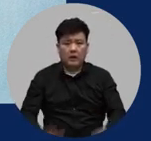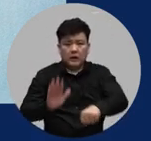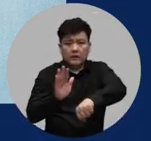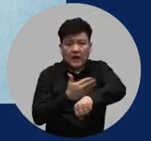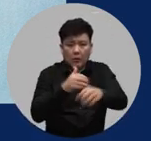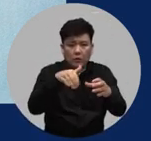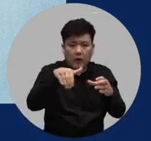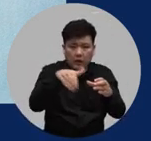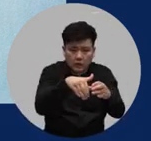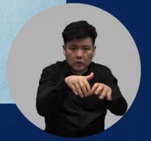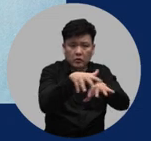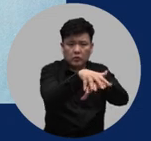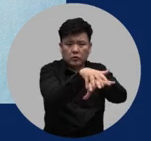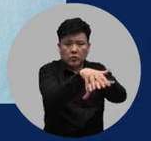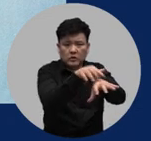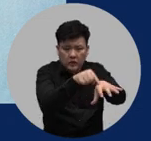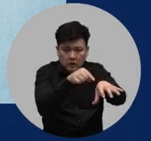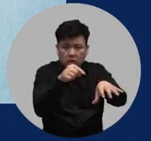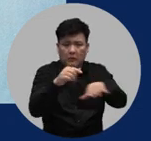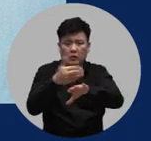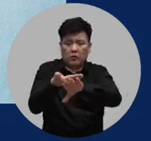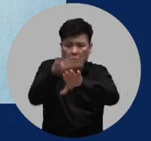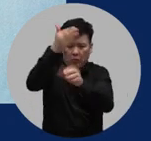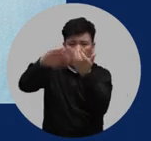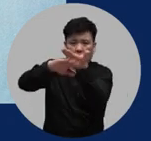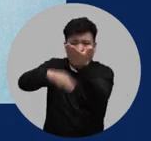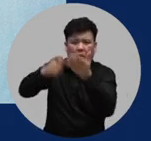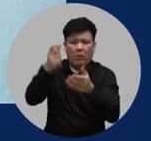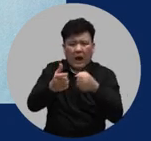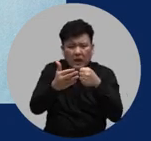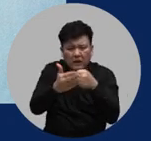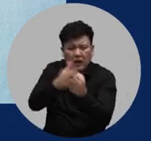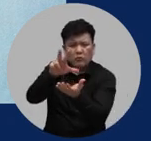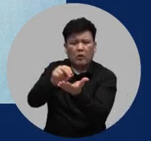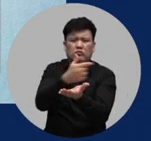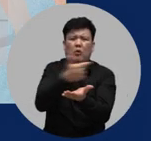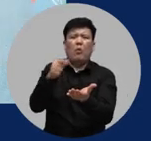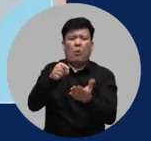문화, 위아래를 따지는 상황이 사태를 악화시키는 것입니다.